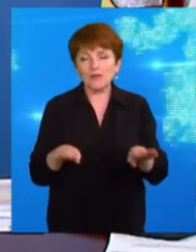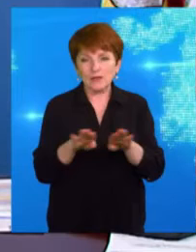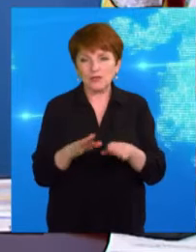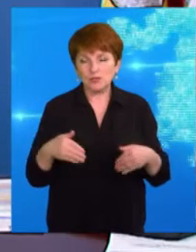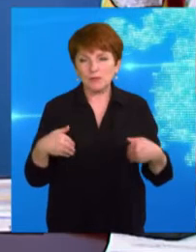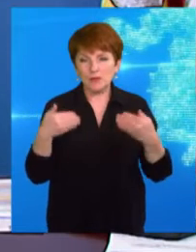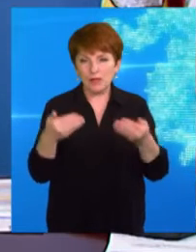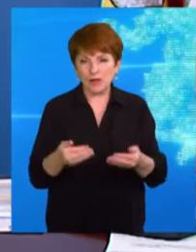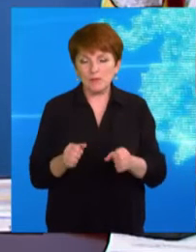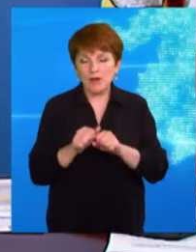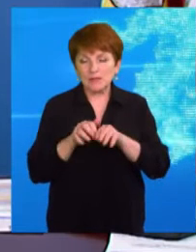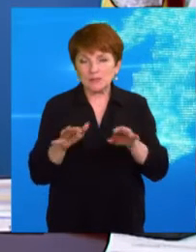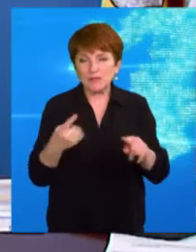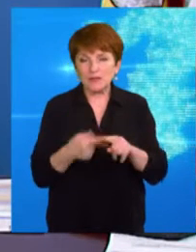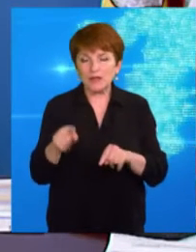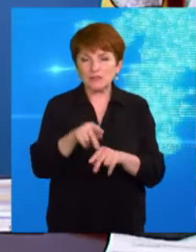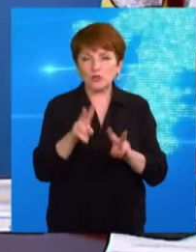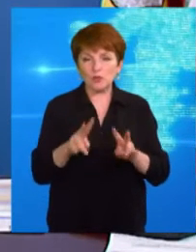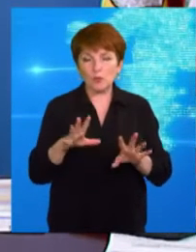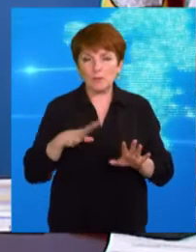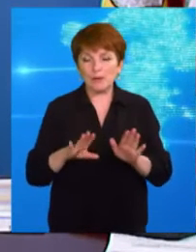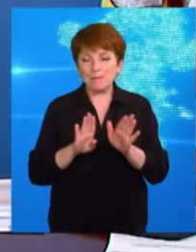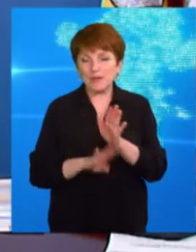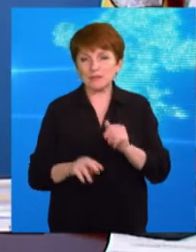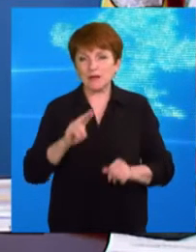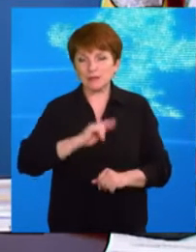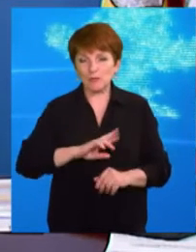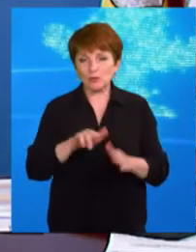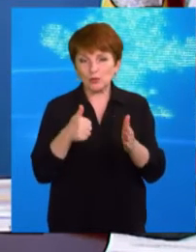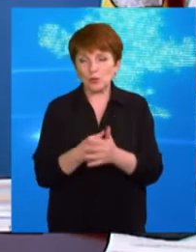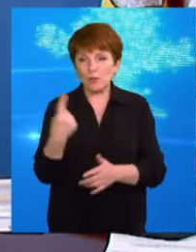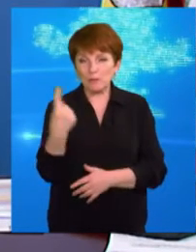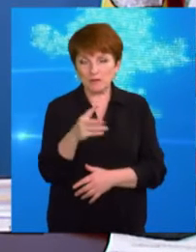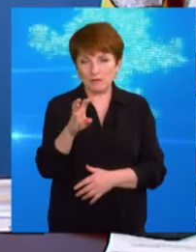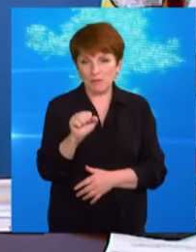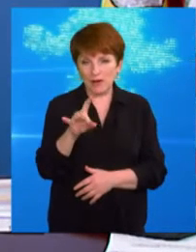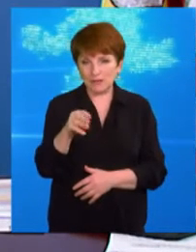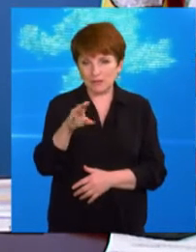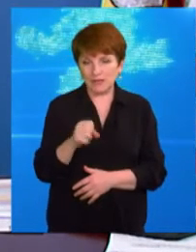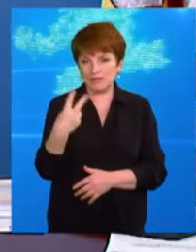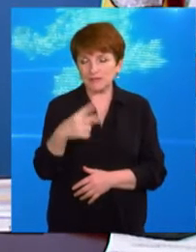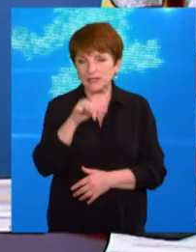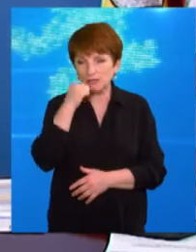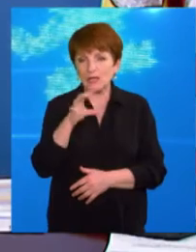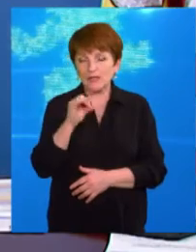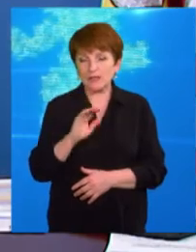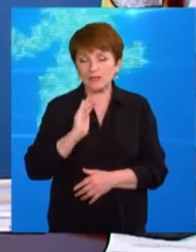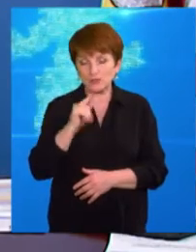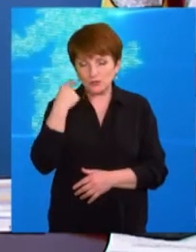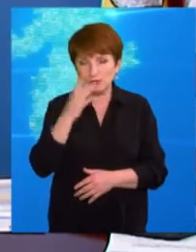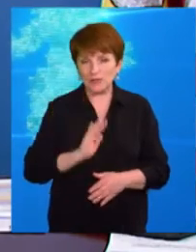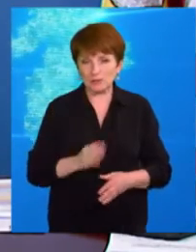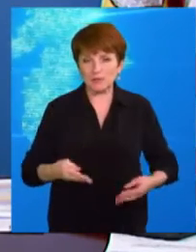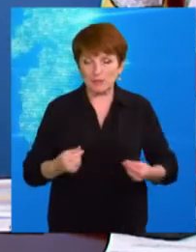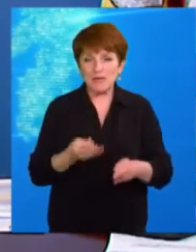предлагаем распространить ее на тех, кто был без работы и до 1 марта, а также на индивидуальных предпринимателей, потерявших